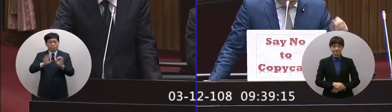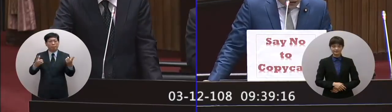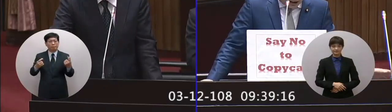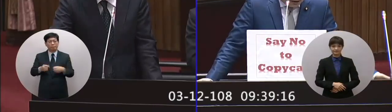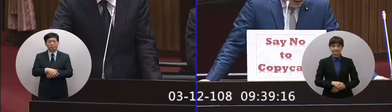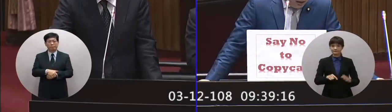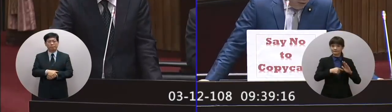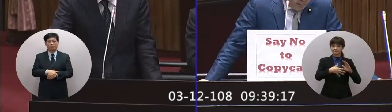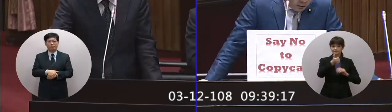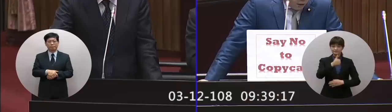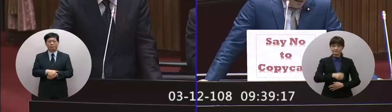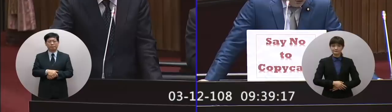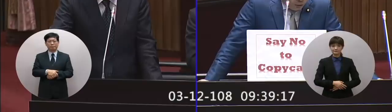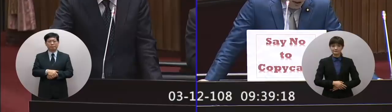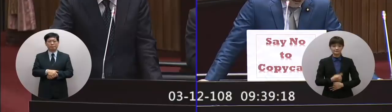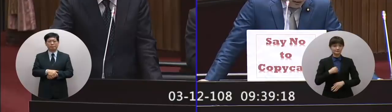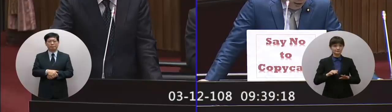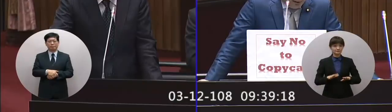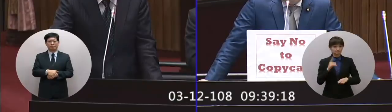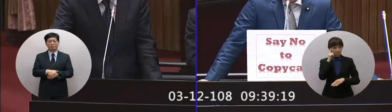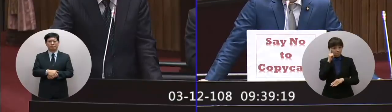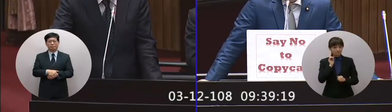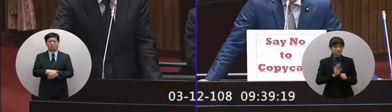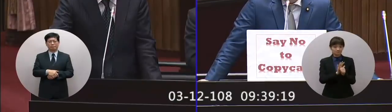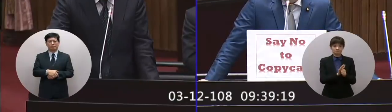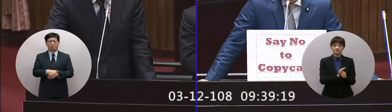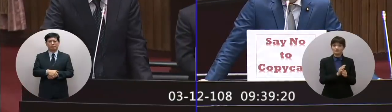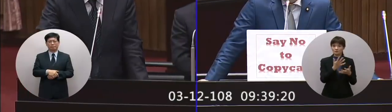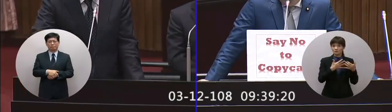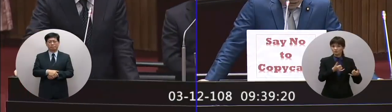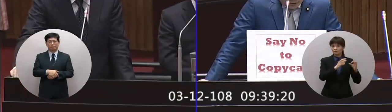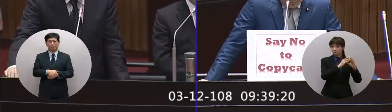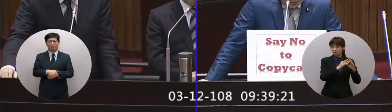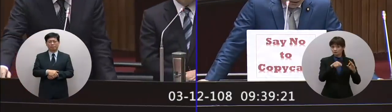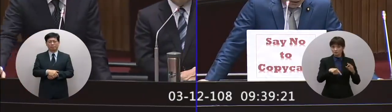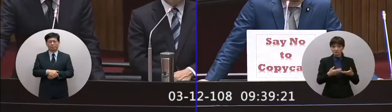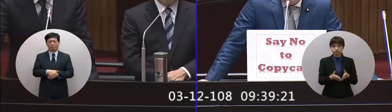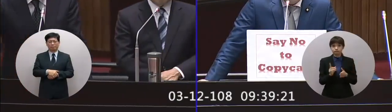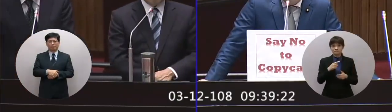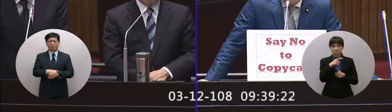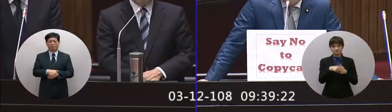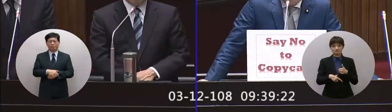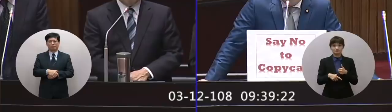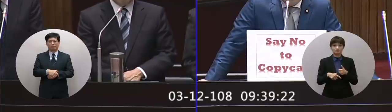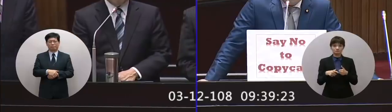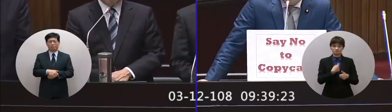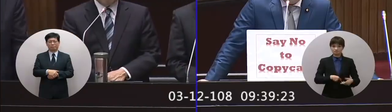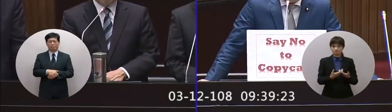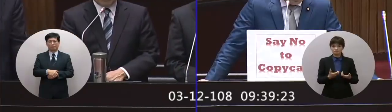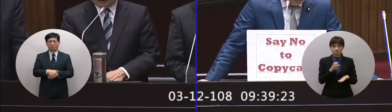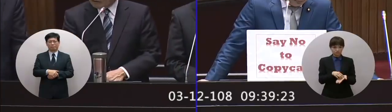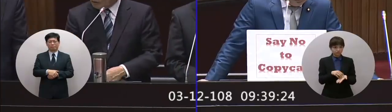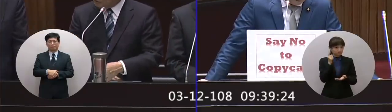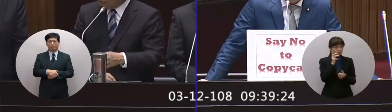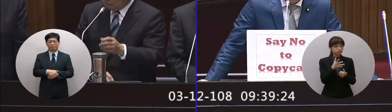的。 院长，我们要推存网银跟 Open Bank， 最重要是身份认证。请问一下，身份认证最重要的是什